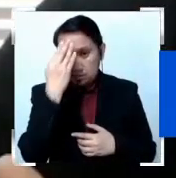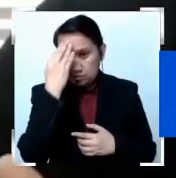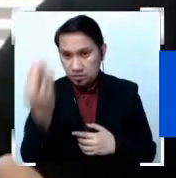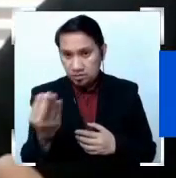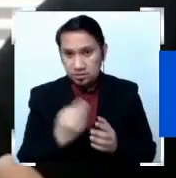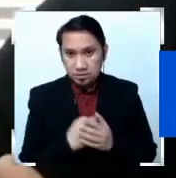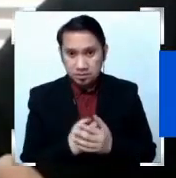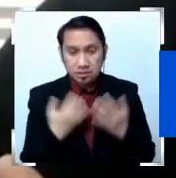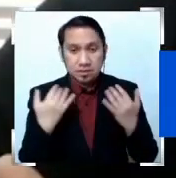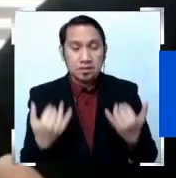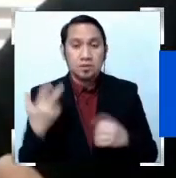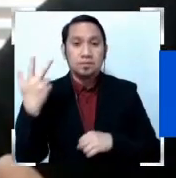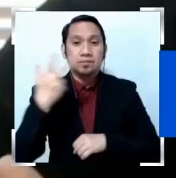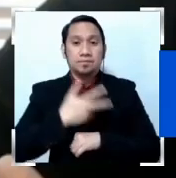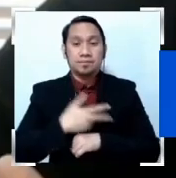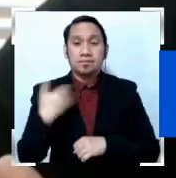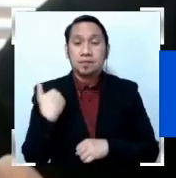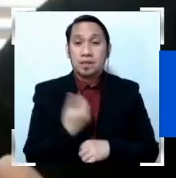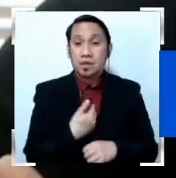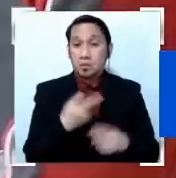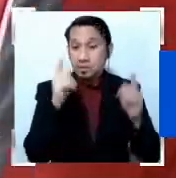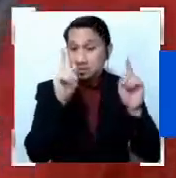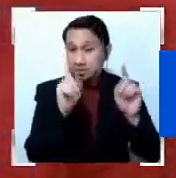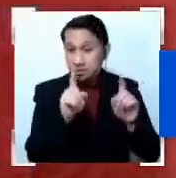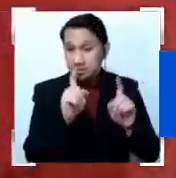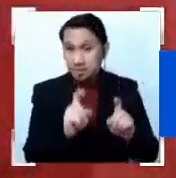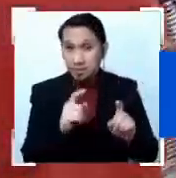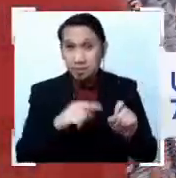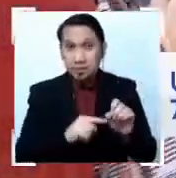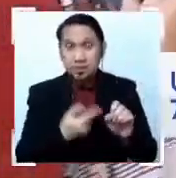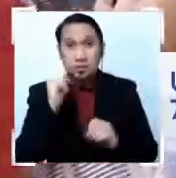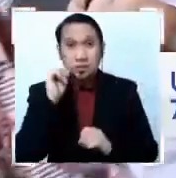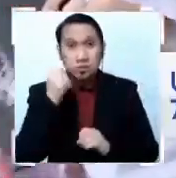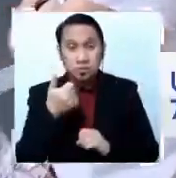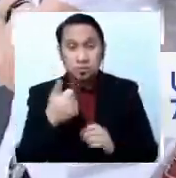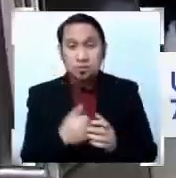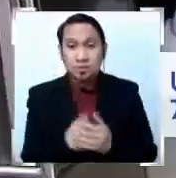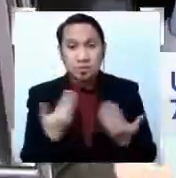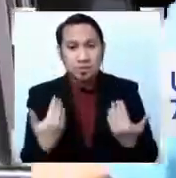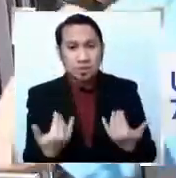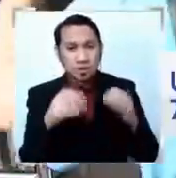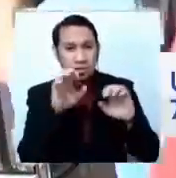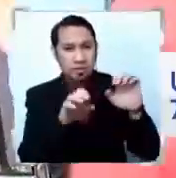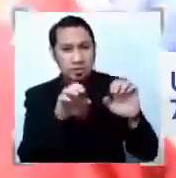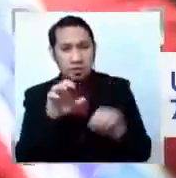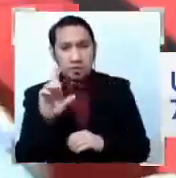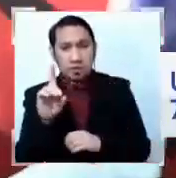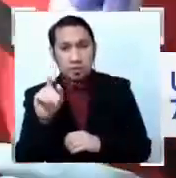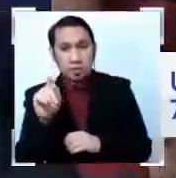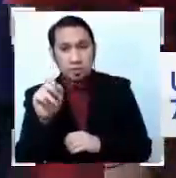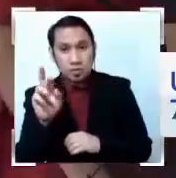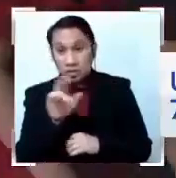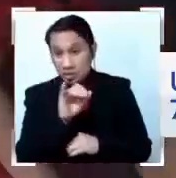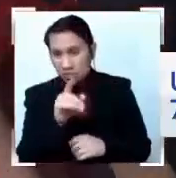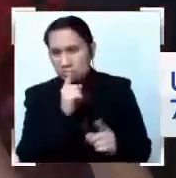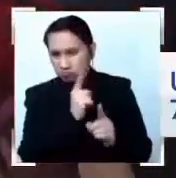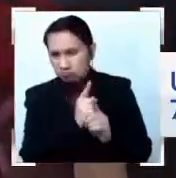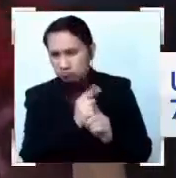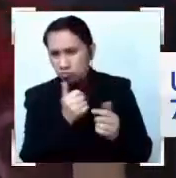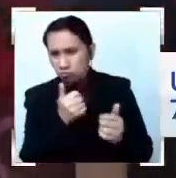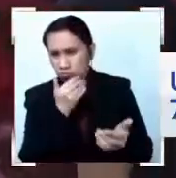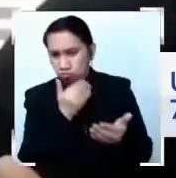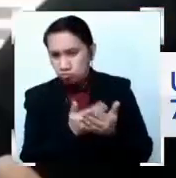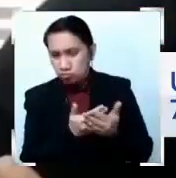po ng ating pilot run, sisimula bukas, dito po i-evaluate ng DOTR kung epektibo po itong ating increase in capacity.